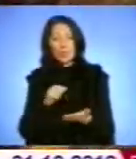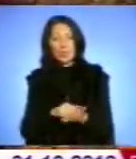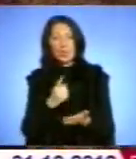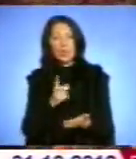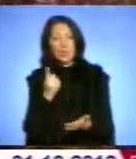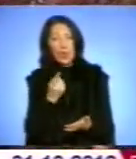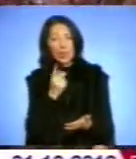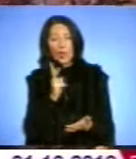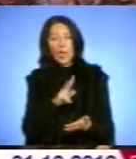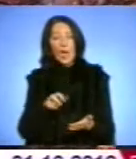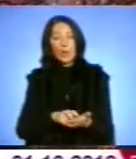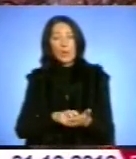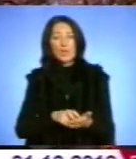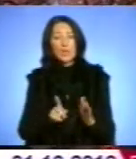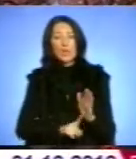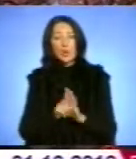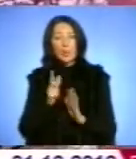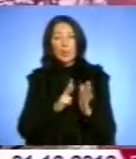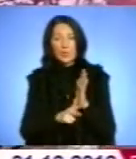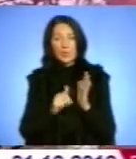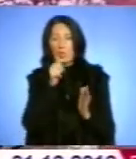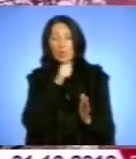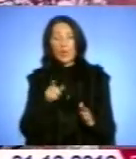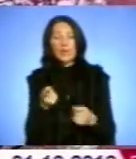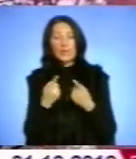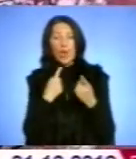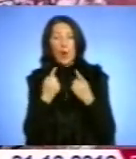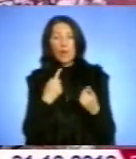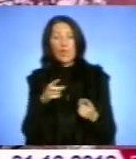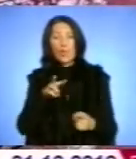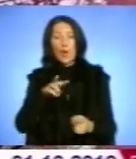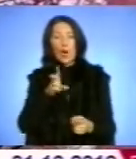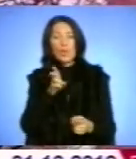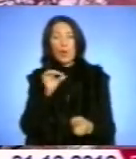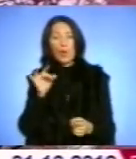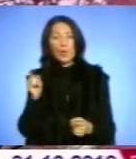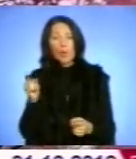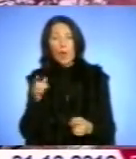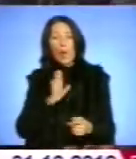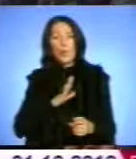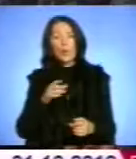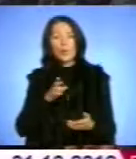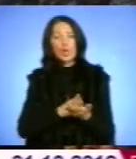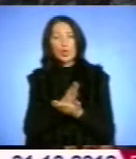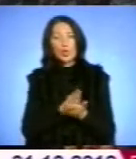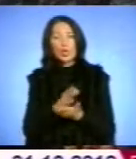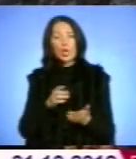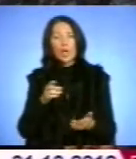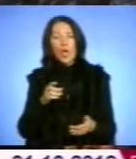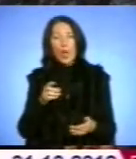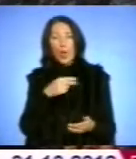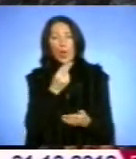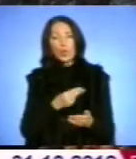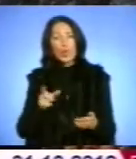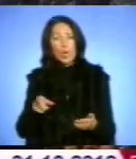не побоявся ще на початку 80-х заговорити про Михайла Бойчука на повен голос, був заслужений художник України Богдан Ткачик, який разом